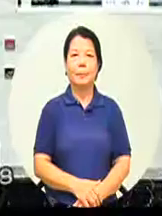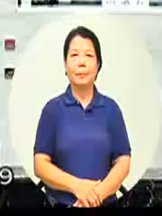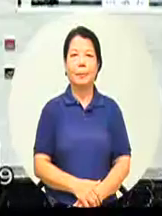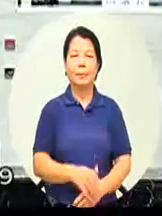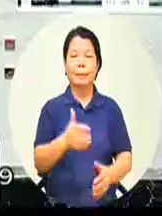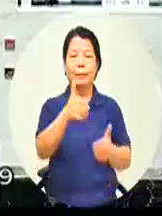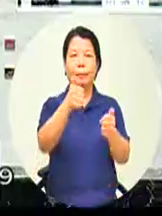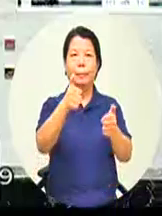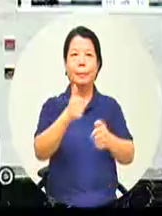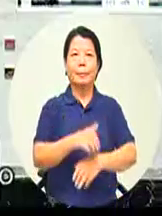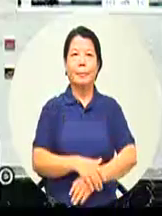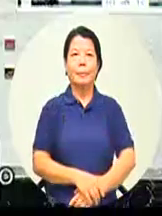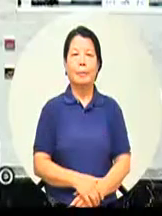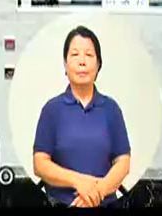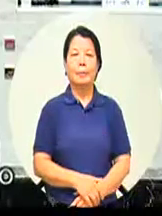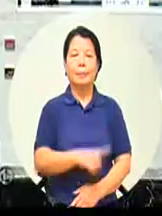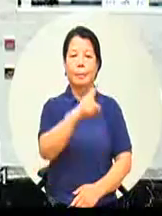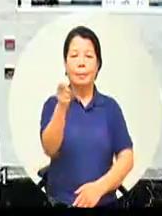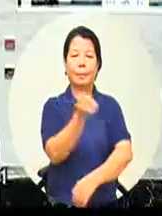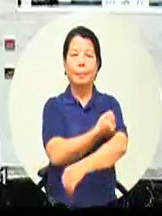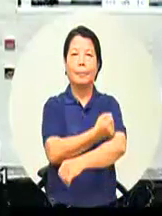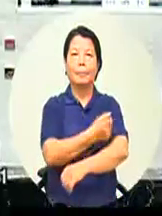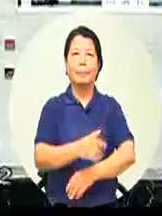感谢哈，大家辛苦